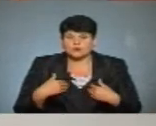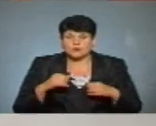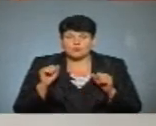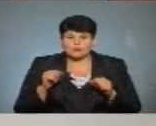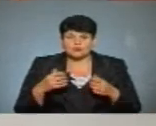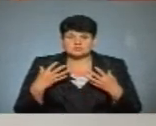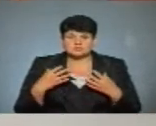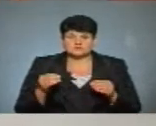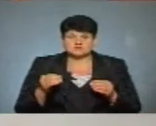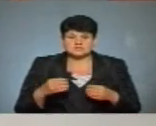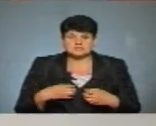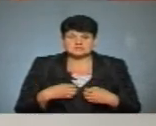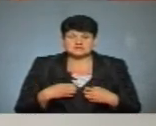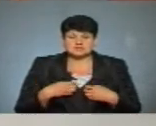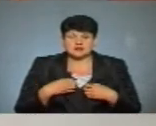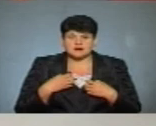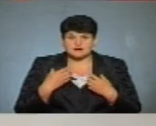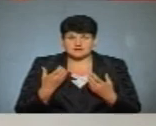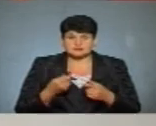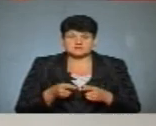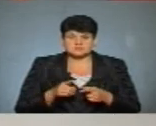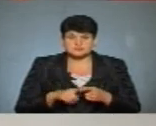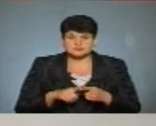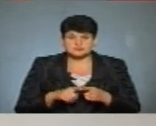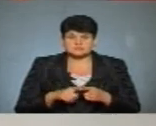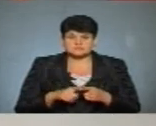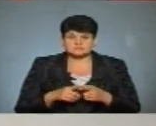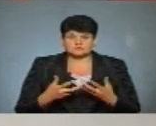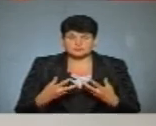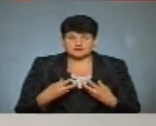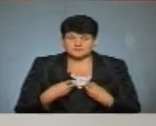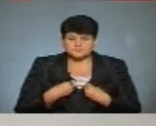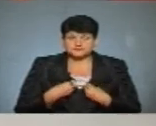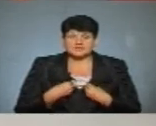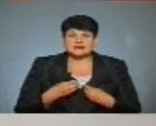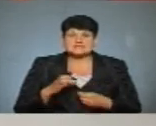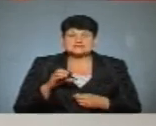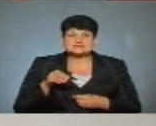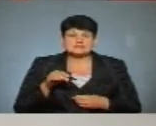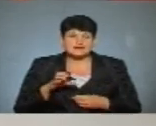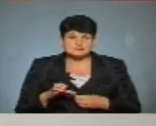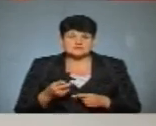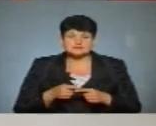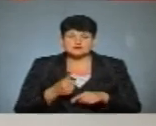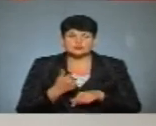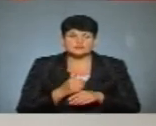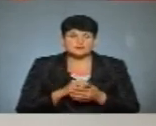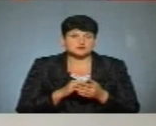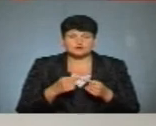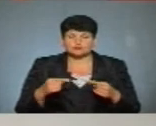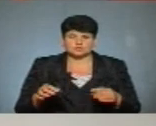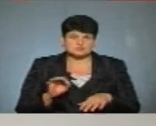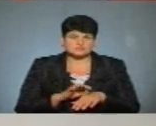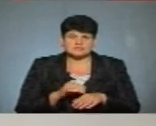вже такого говорити зі страху. Дуже впливає. А ви знаєте, що стрес – це основна причина будь-якого захворювання.